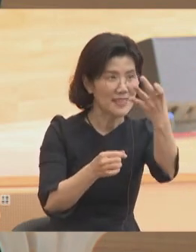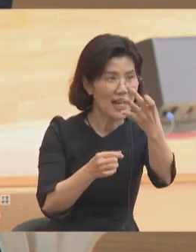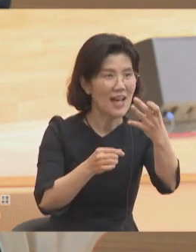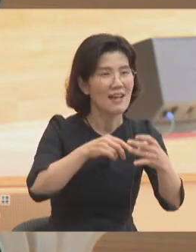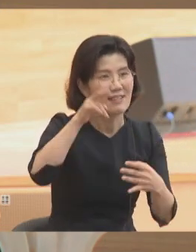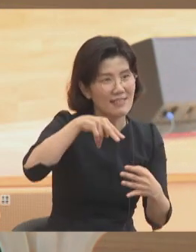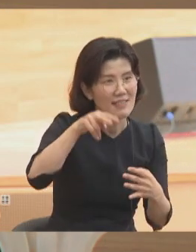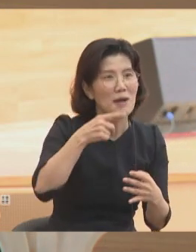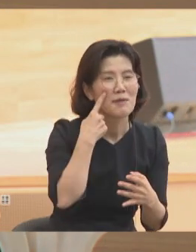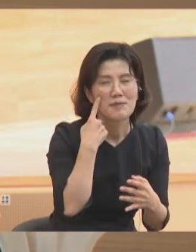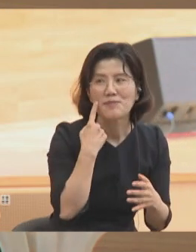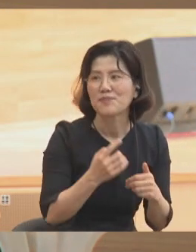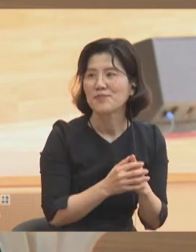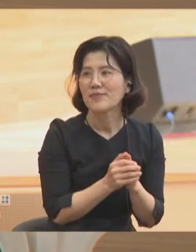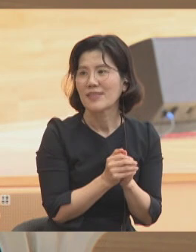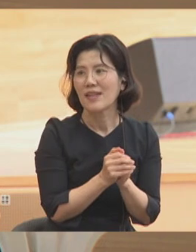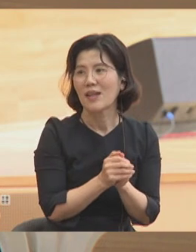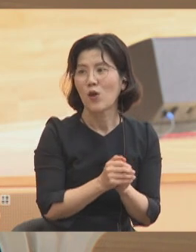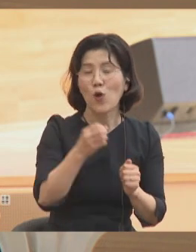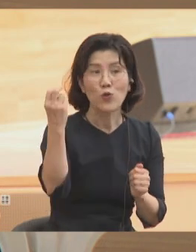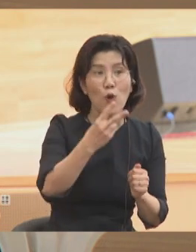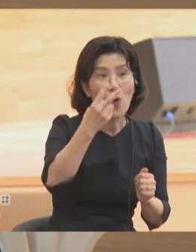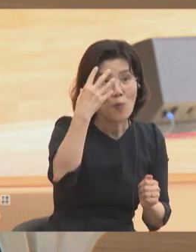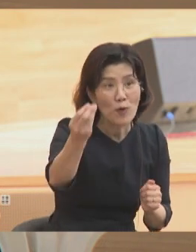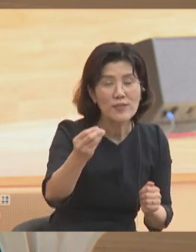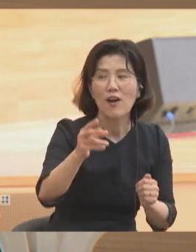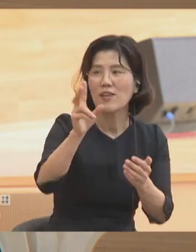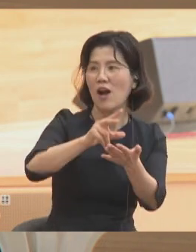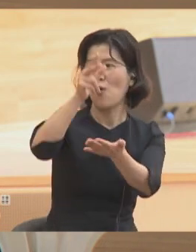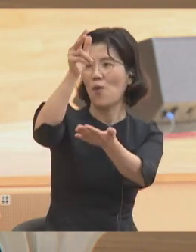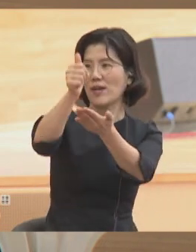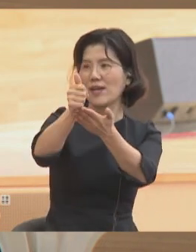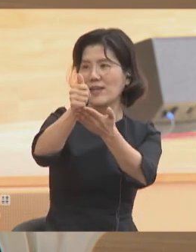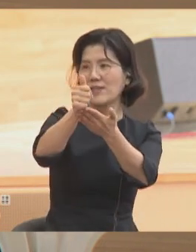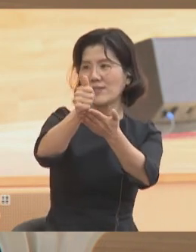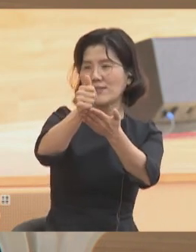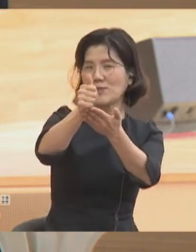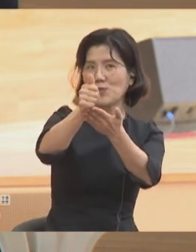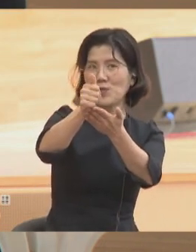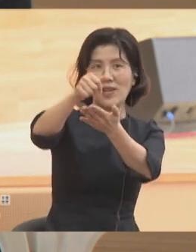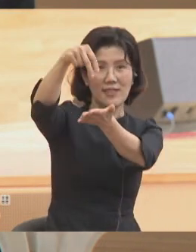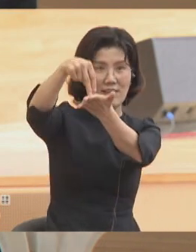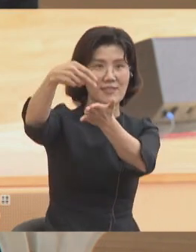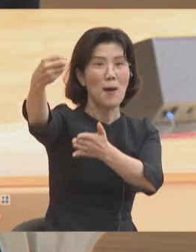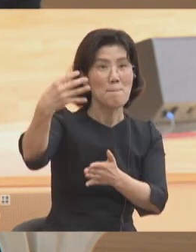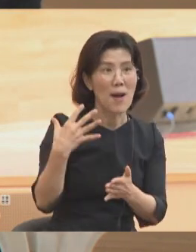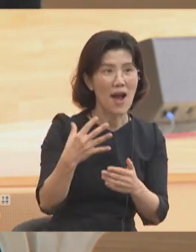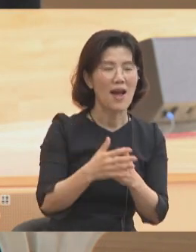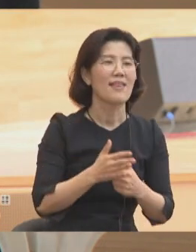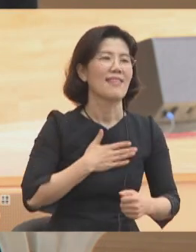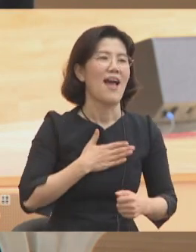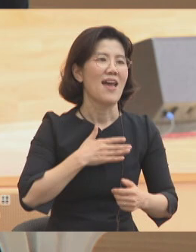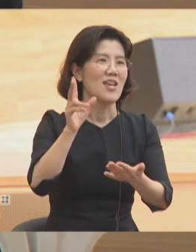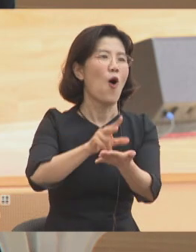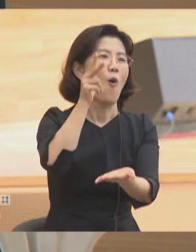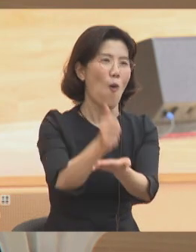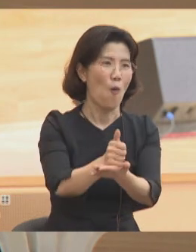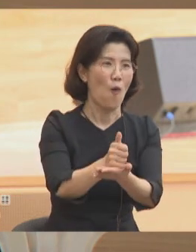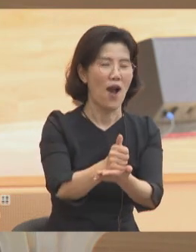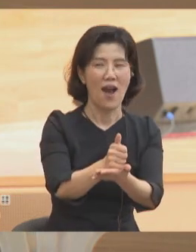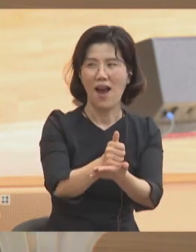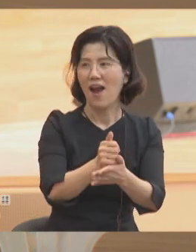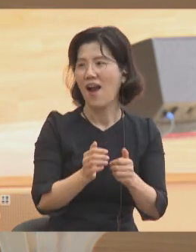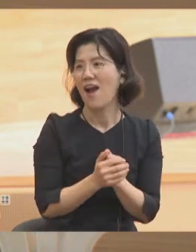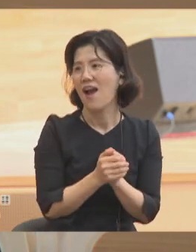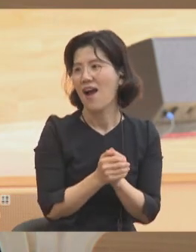말씀을 함께 읽겠습니다 시작 또 본즉 여호와께서 그 위에 서서 이르시되 나는 여호와니 너희 조부